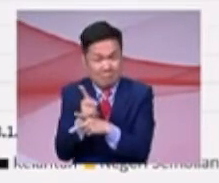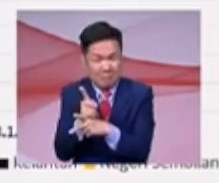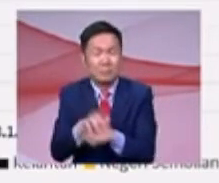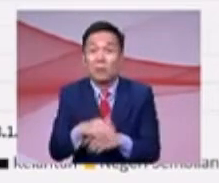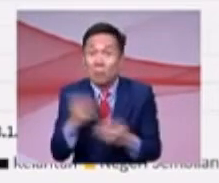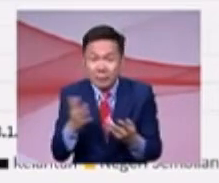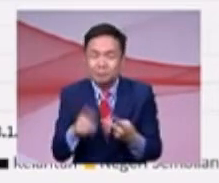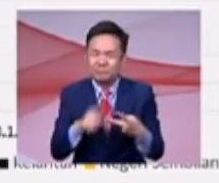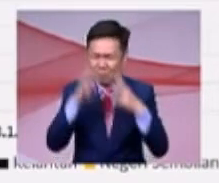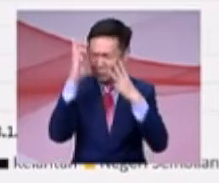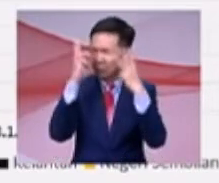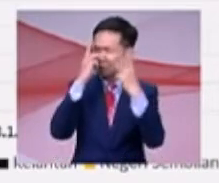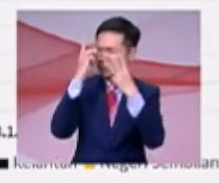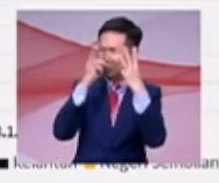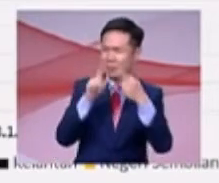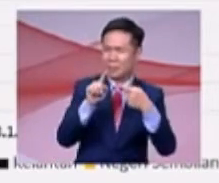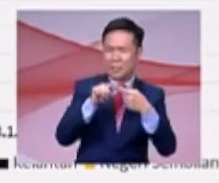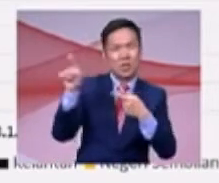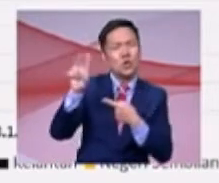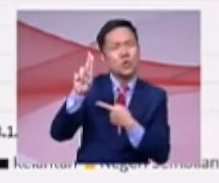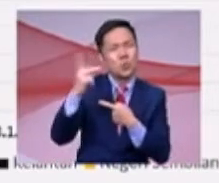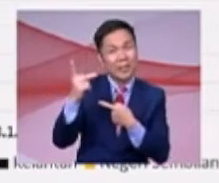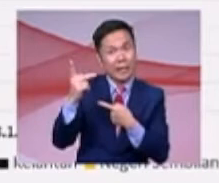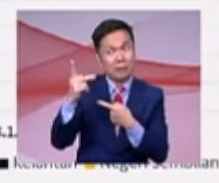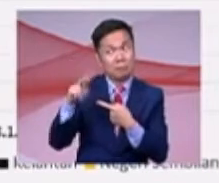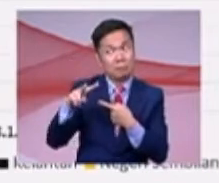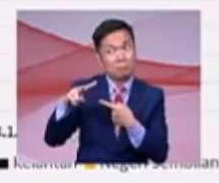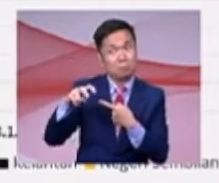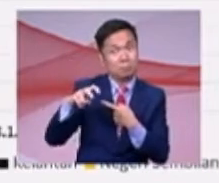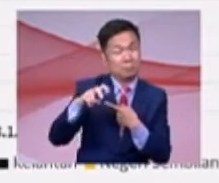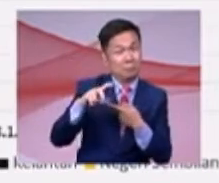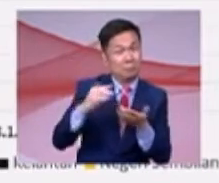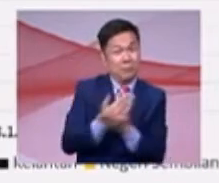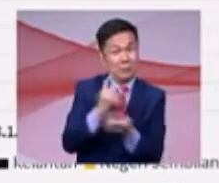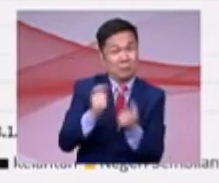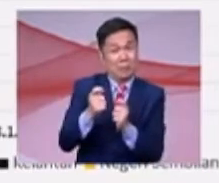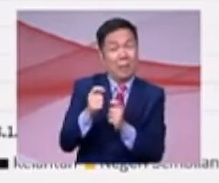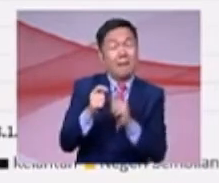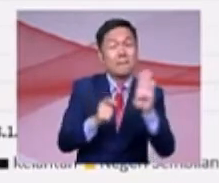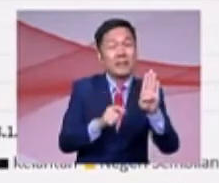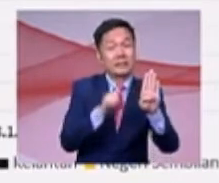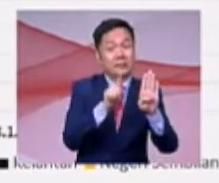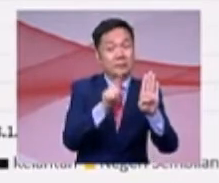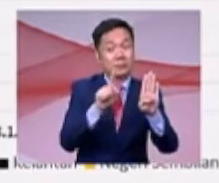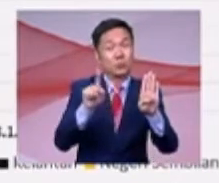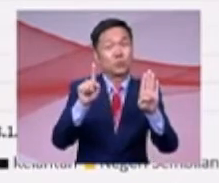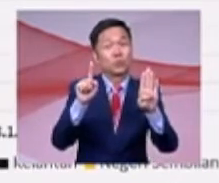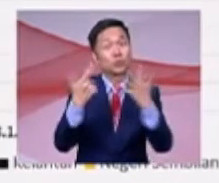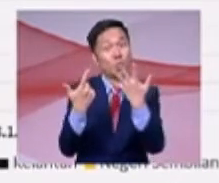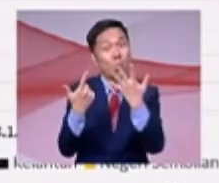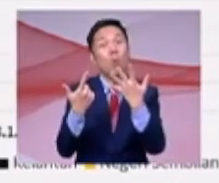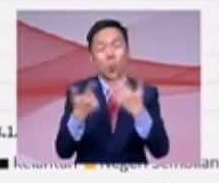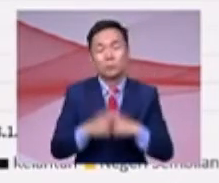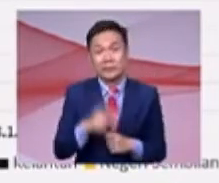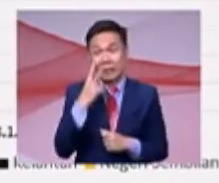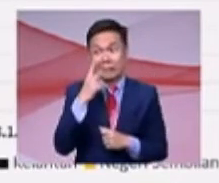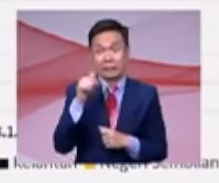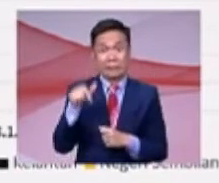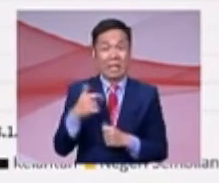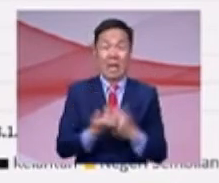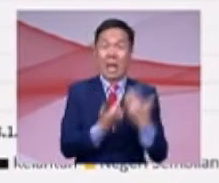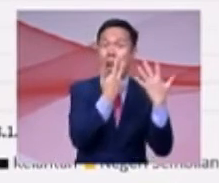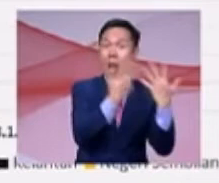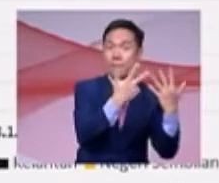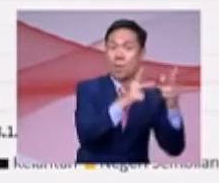yang pertama ialah variant UK United Kingdom ataupun B117. Dan setakat ini kita ada